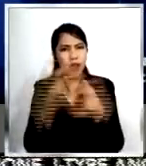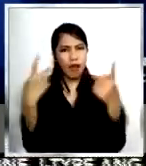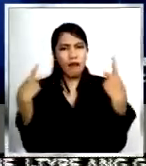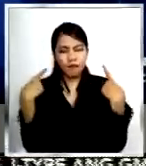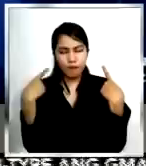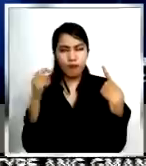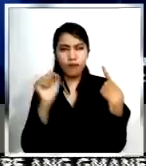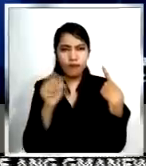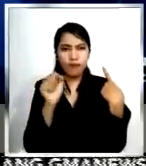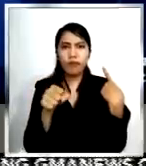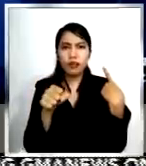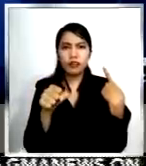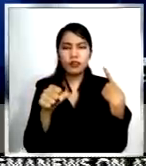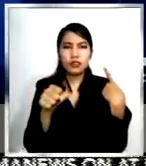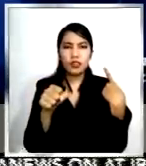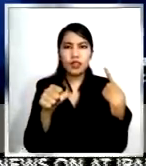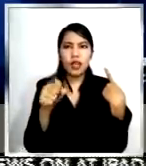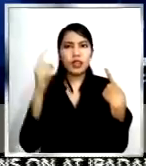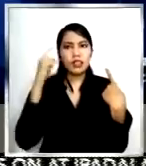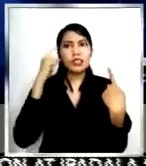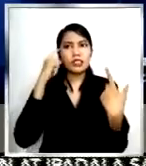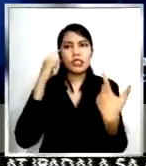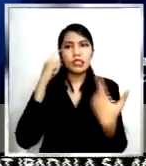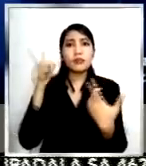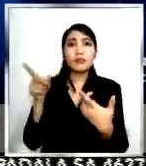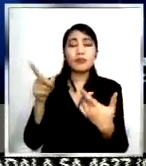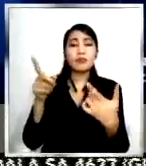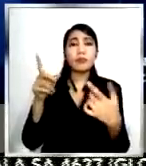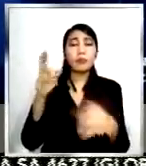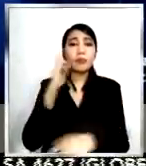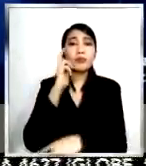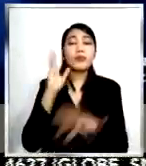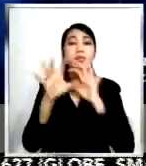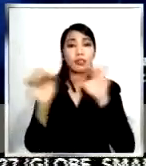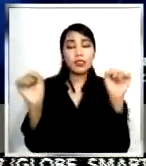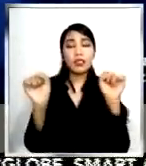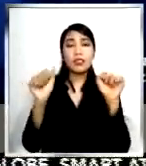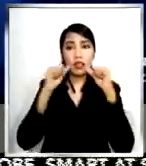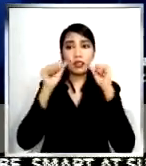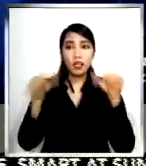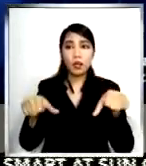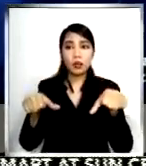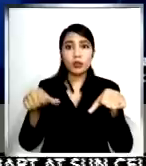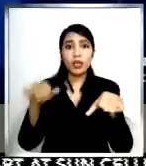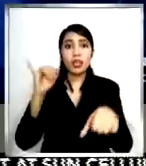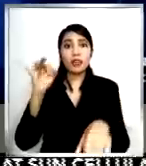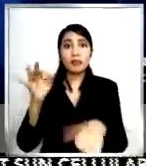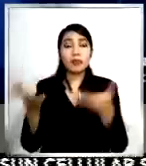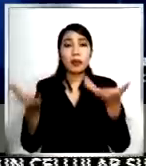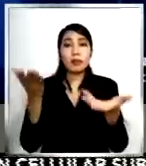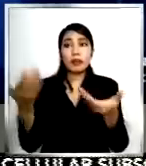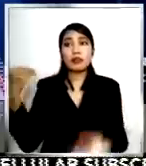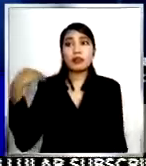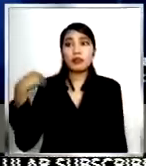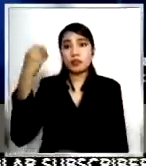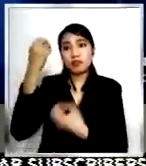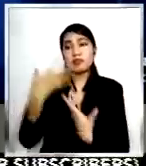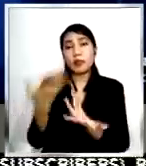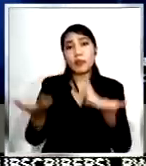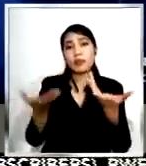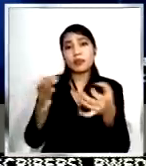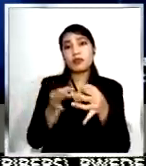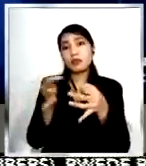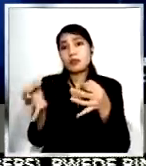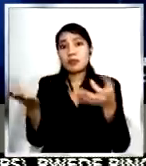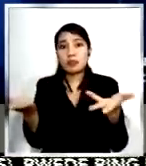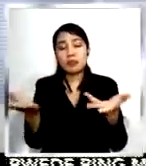Because no less than the president announced it, no? Hindi nakakarating sa kanya, siguro time lag lang yan. Joseph Morong, Nakatutok,